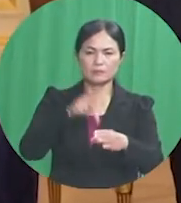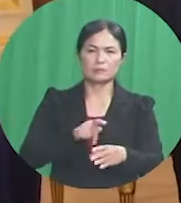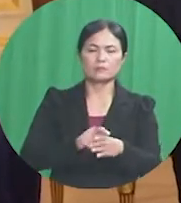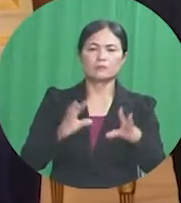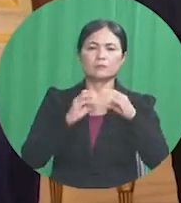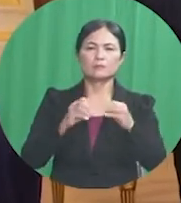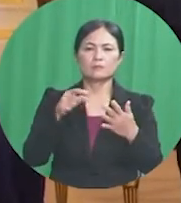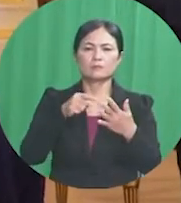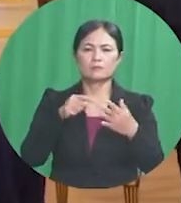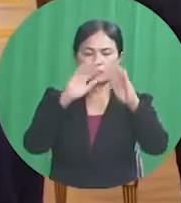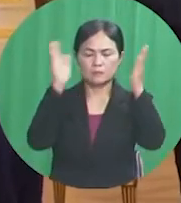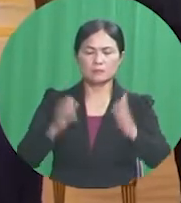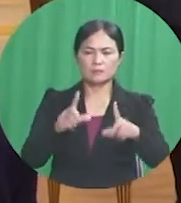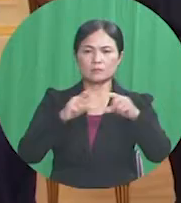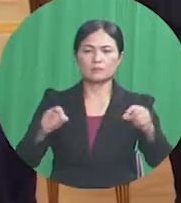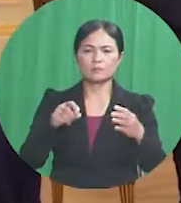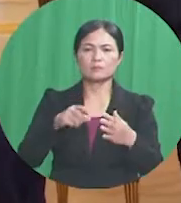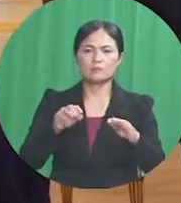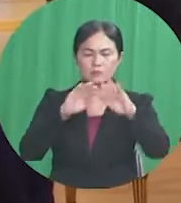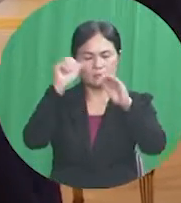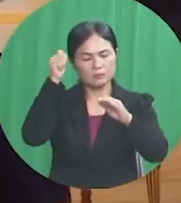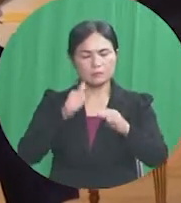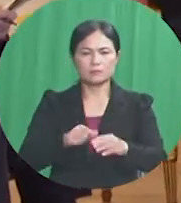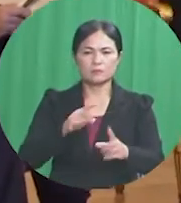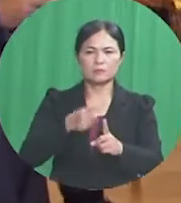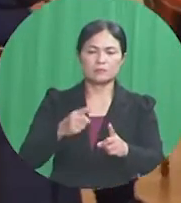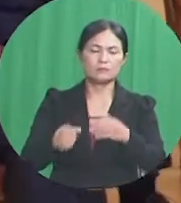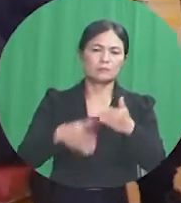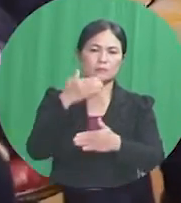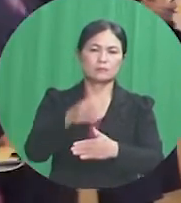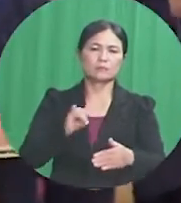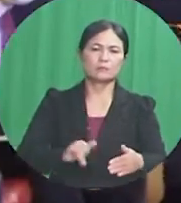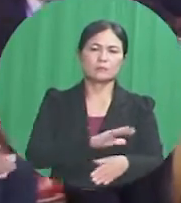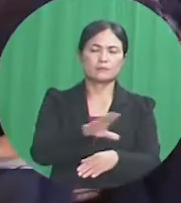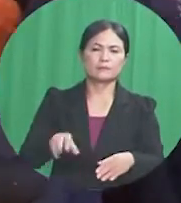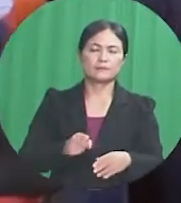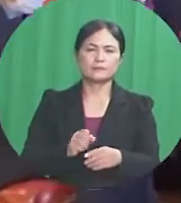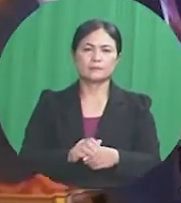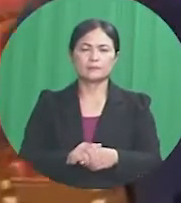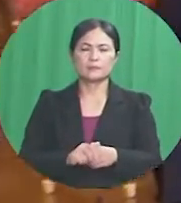កិច្ចប្រជុំកំពូលអាស៊ានជប៉ុននិងកិច្ចប្រជុំអាស៊ីបូព៌ានៅខែវិច្ឆិកាខាងមុខនេះនៅកម្ពុជា